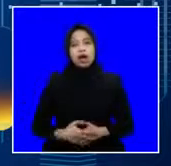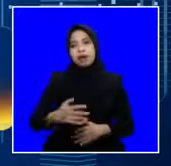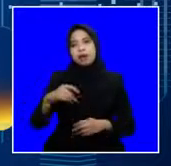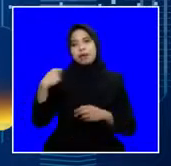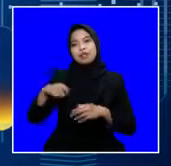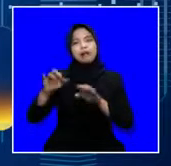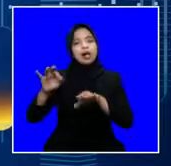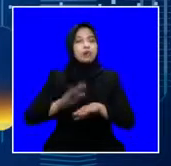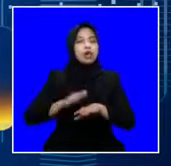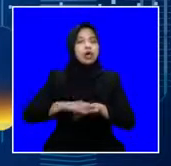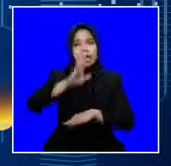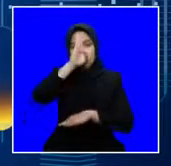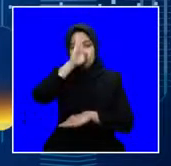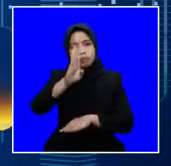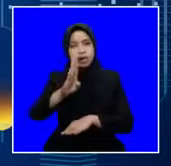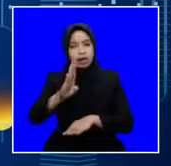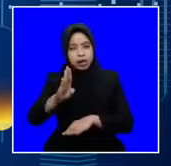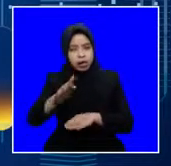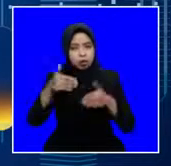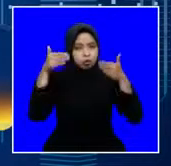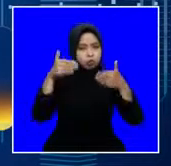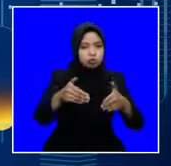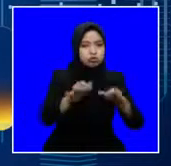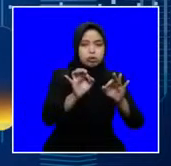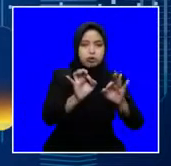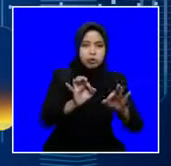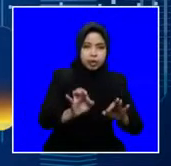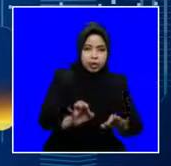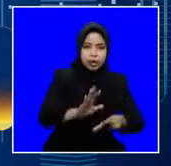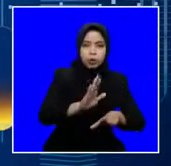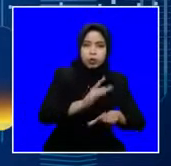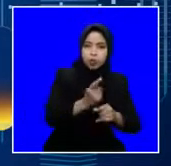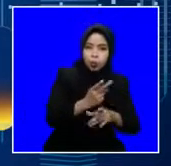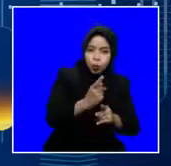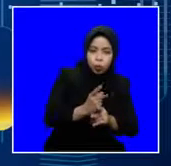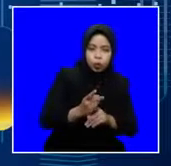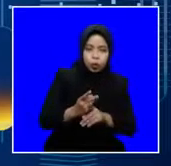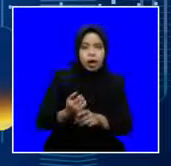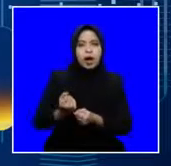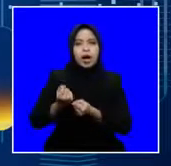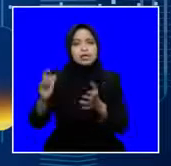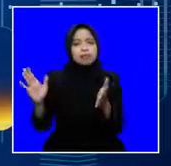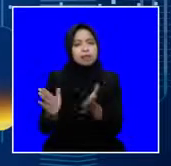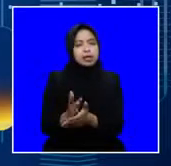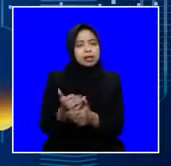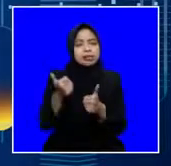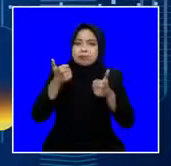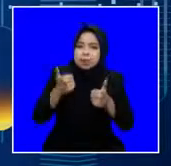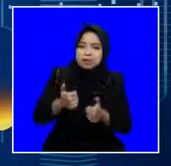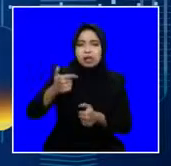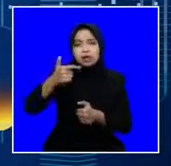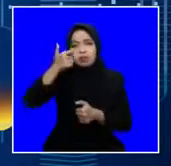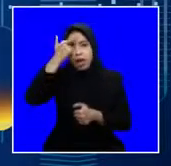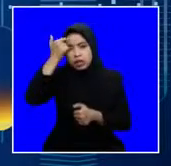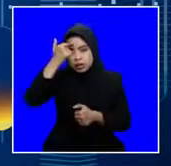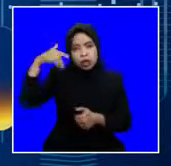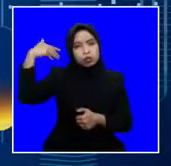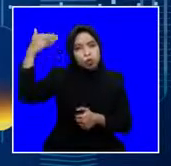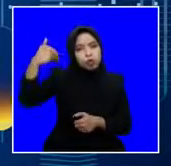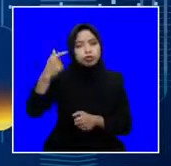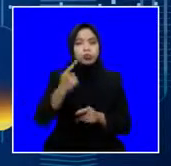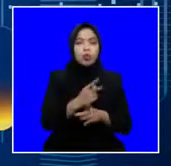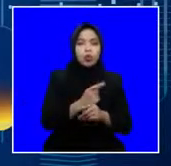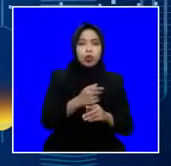Kemendikbud, terutama di Direktorat Jenderal Guru dan Tenaga Pendidikan, untuk memperluas kesempatan guru untuk belajar dan belajar di perguruan